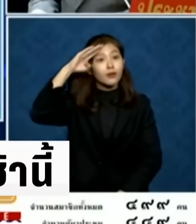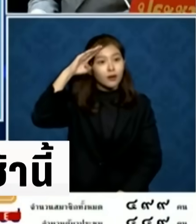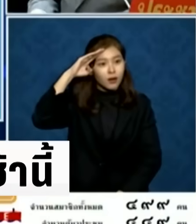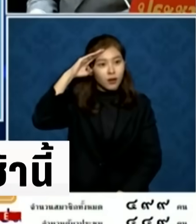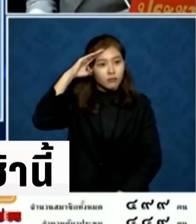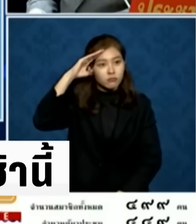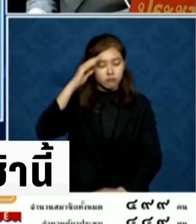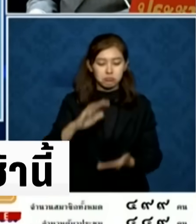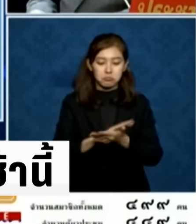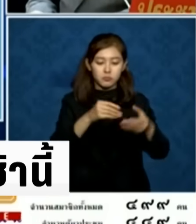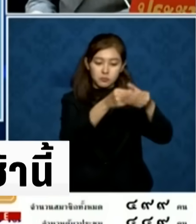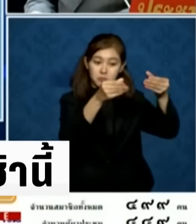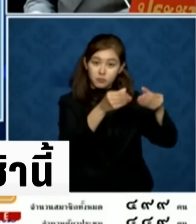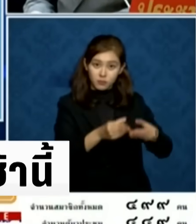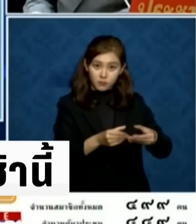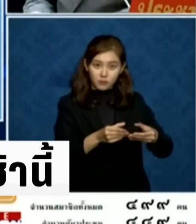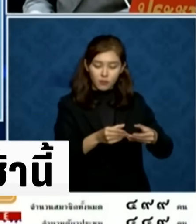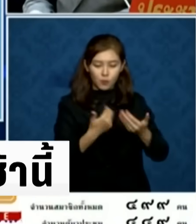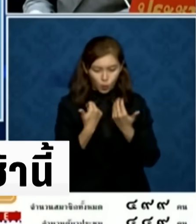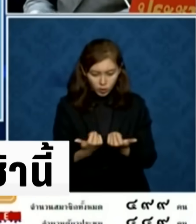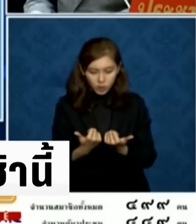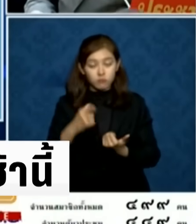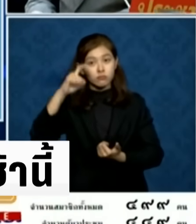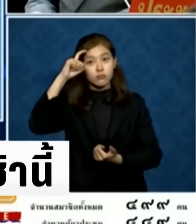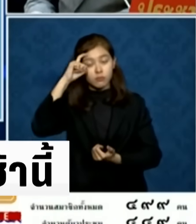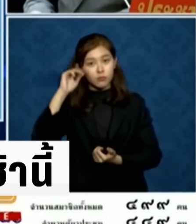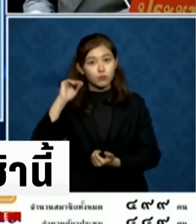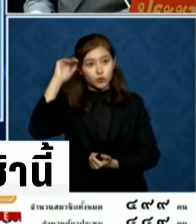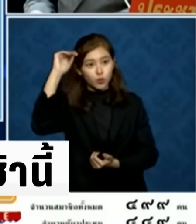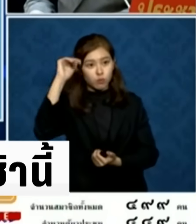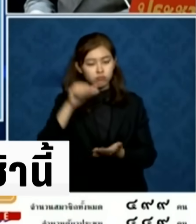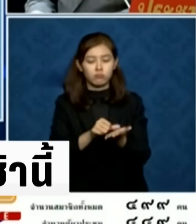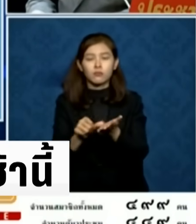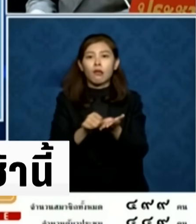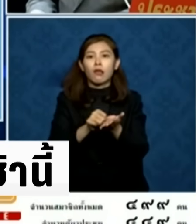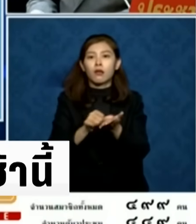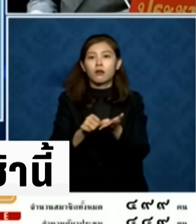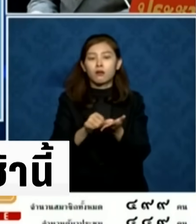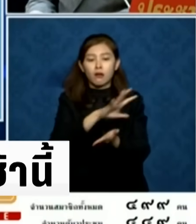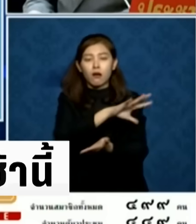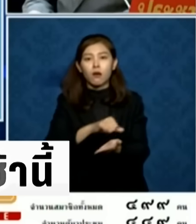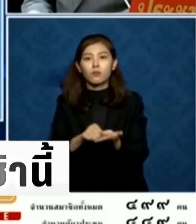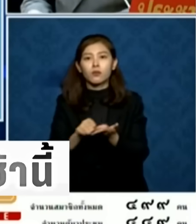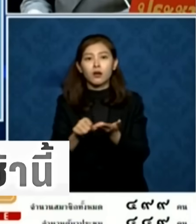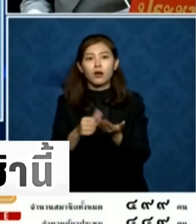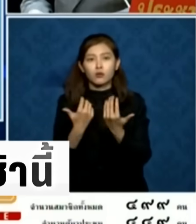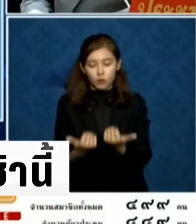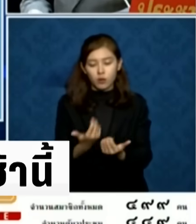หมดซึ่งส่งผลให้ปฏิทินงบปีนี้ล่าช้าไปกว่า 9